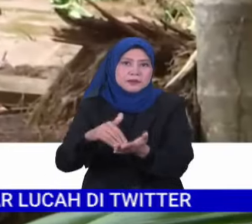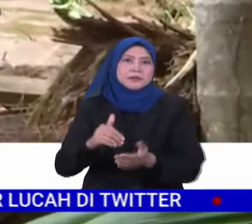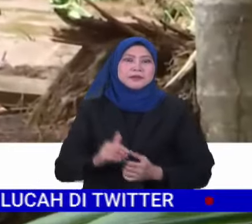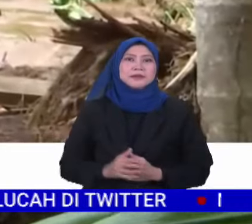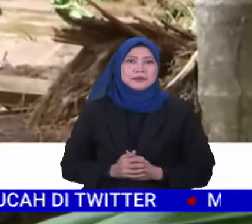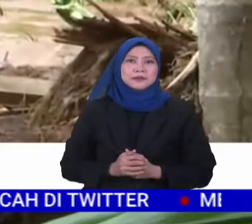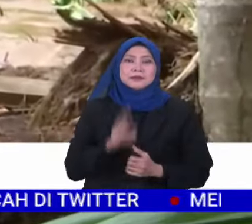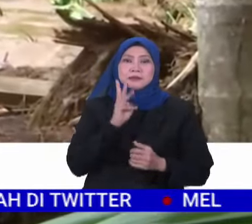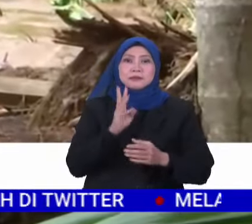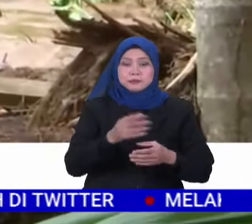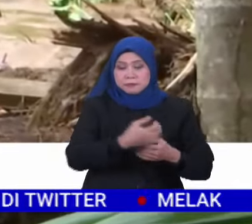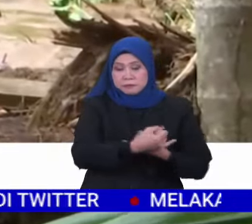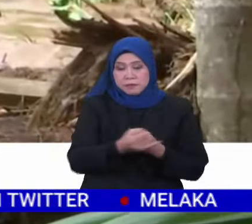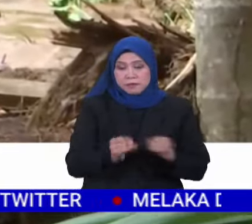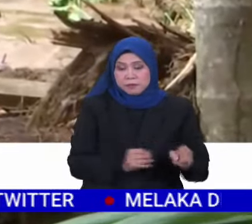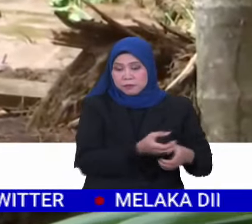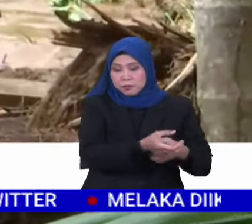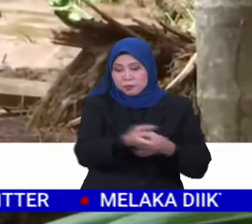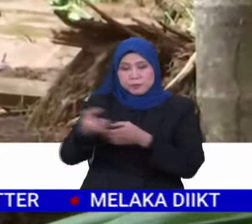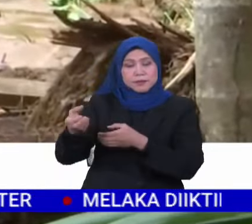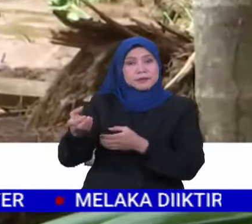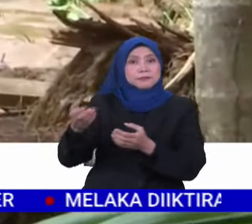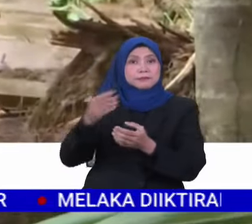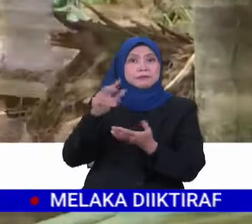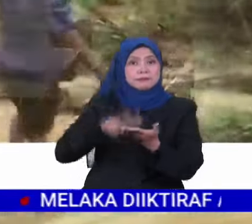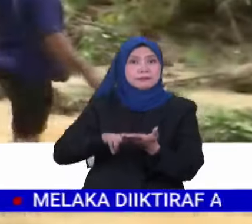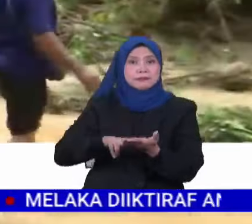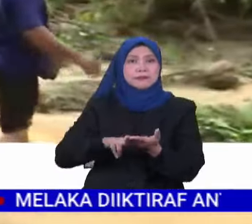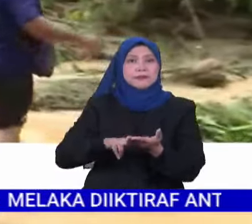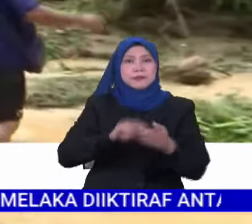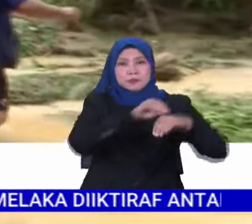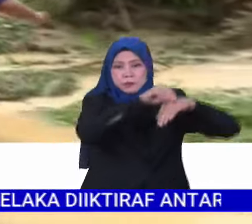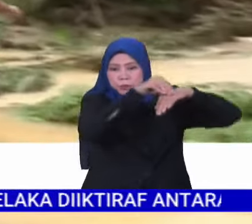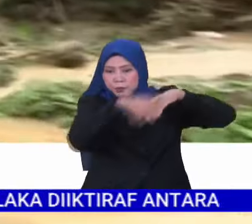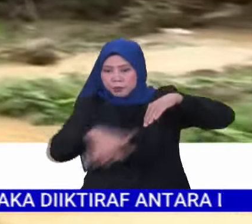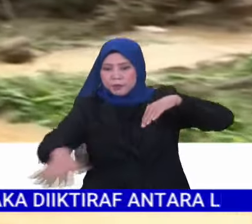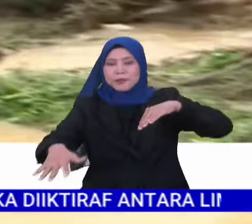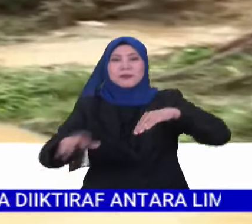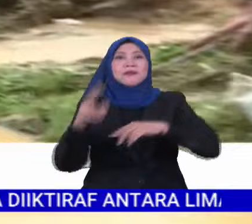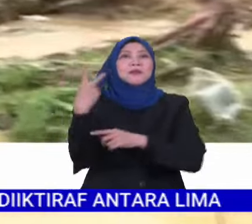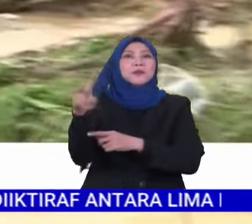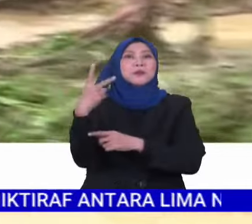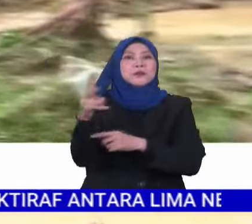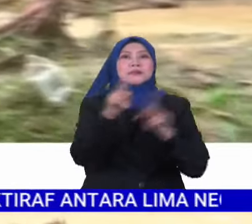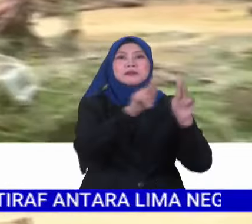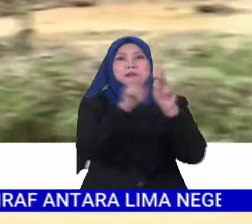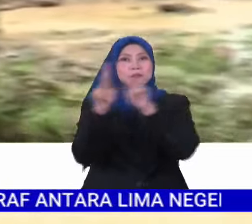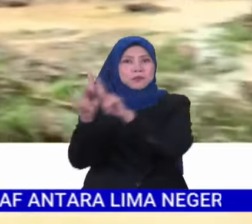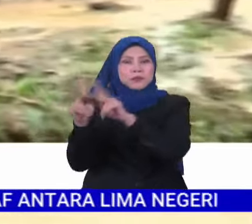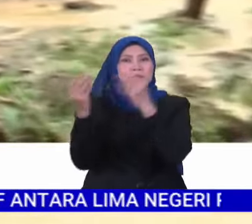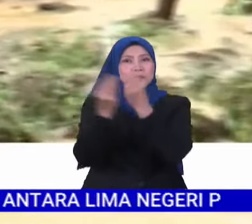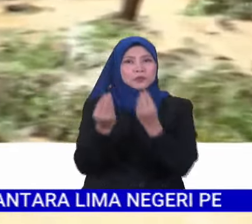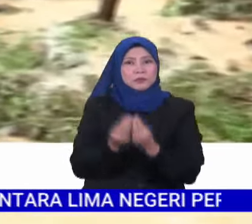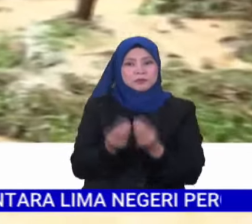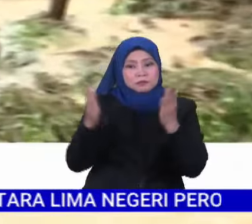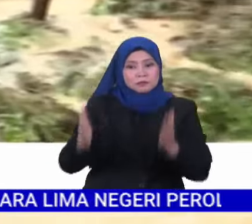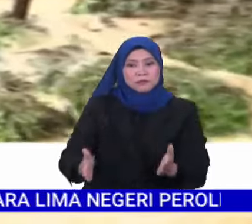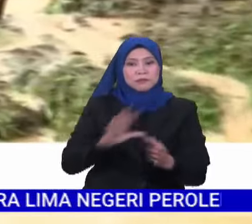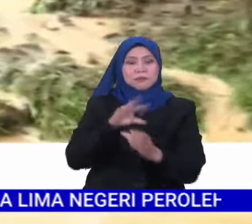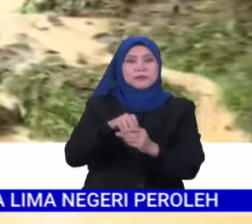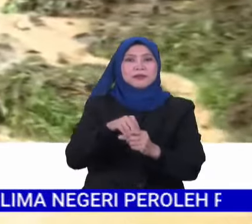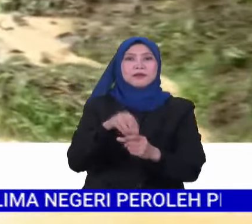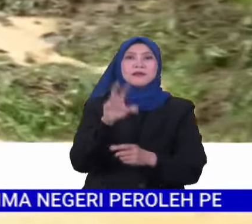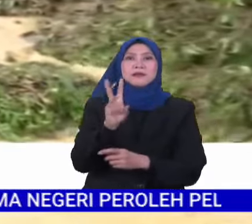Hai jabatan bomber dan selamat Negeri musnahkan bencana banjir pada itu melibatkan 12 Kampung jumlah mangsa terlibat